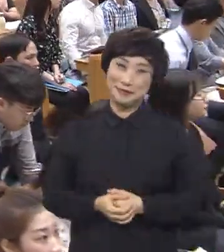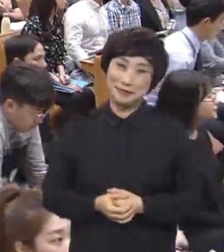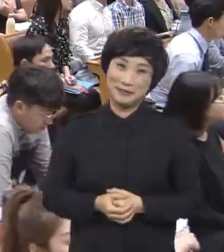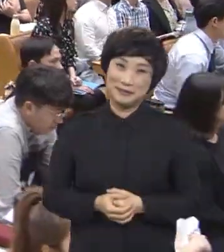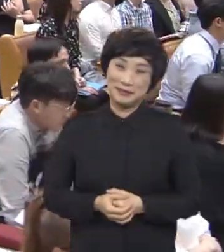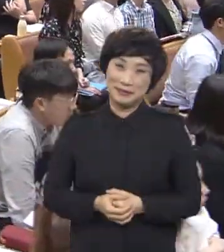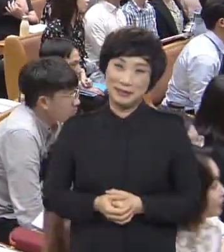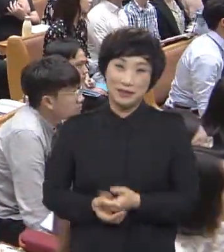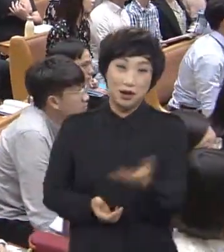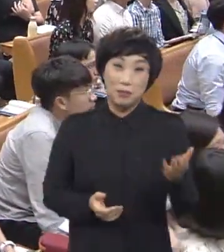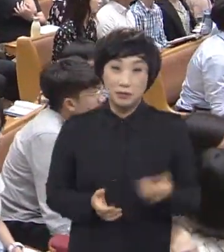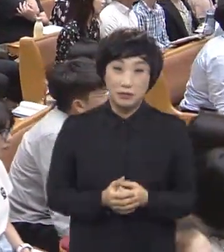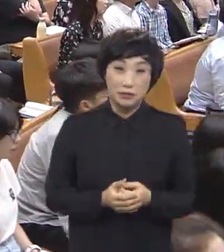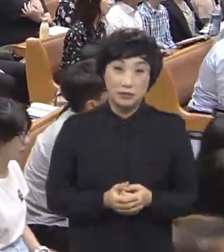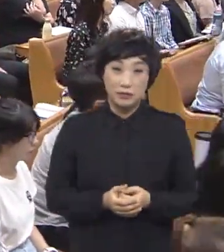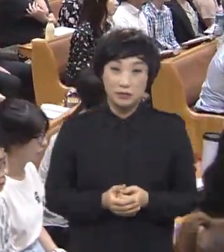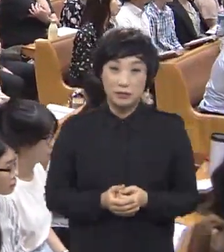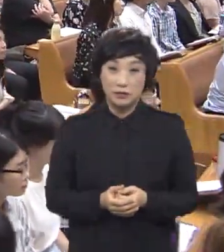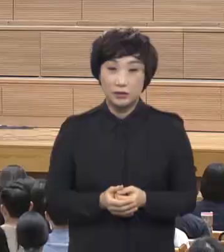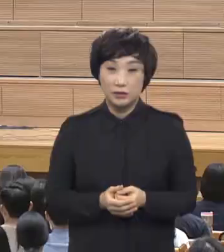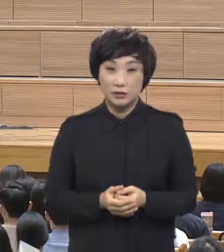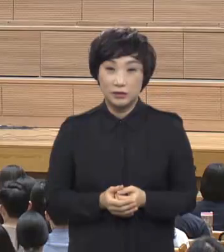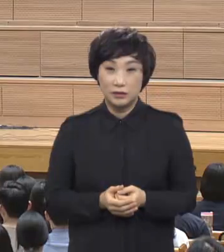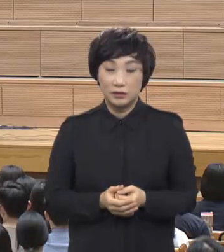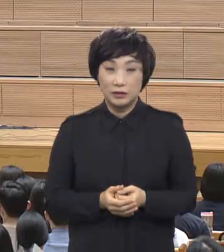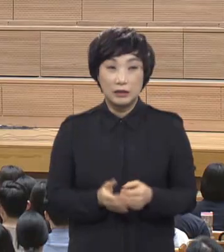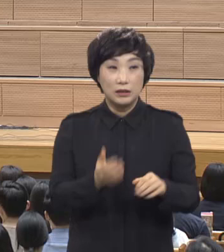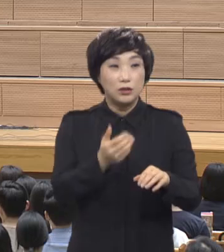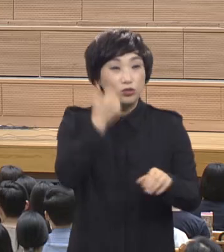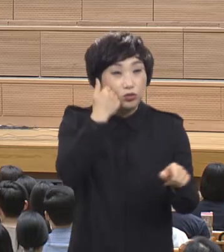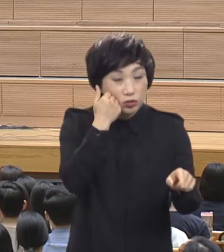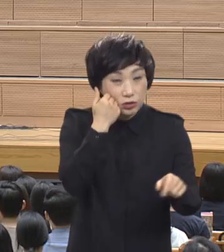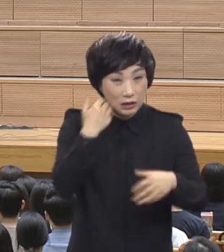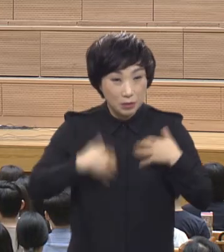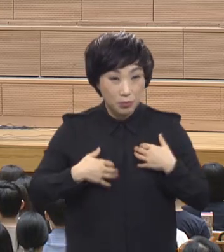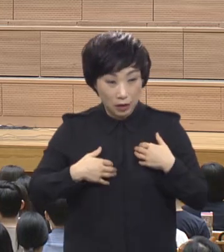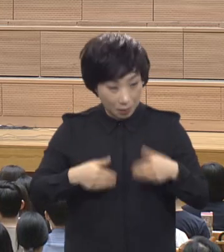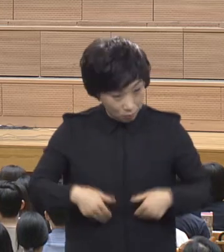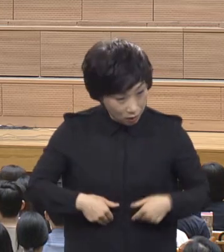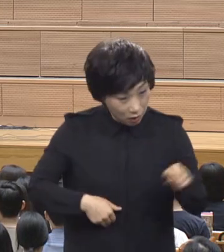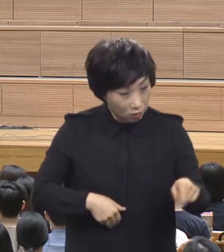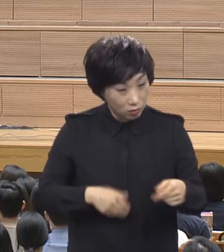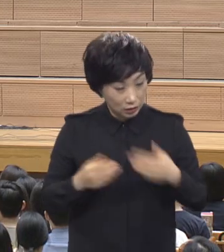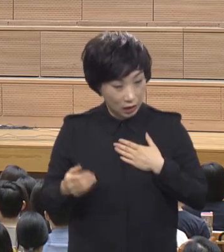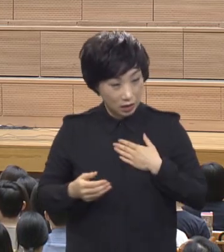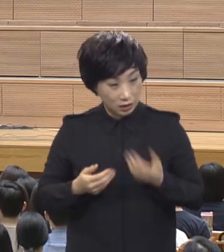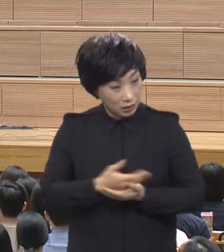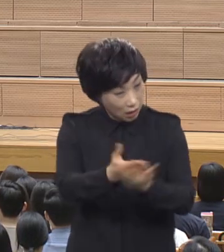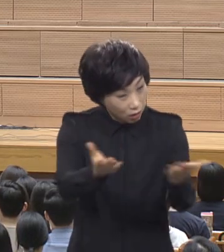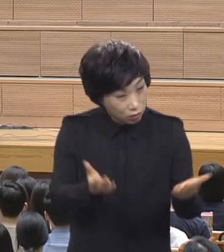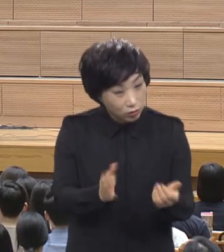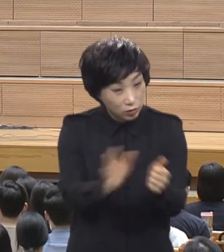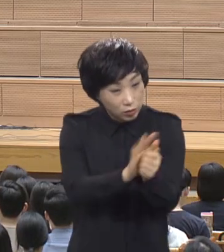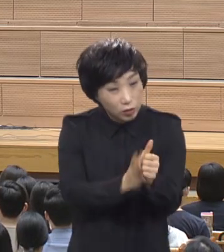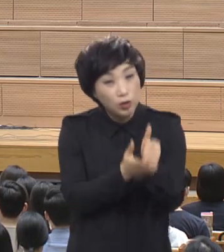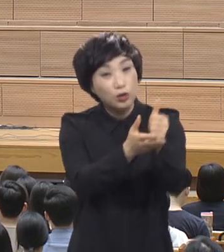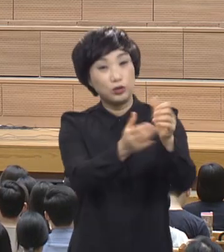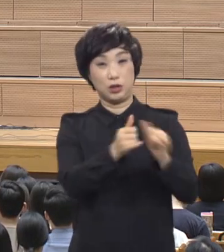남을 가장 기쁘게 필요한 것을 나눠줄 수 있는 대접자가 되라